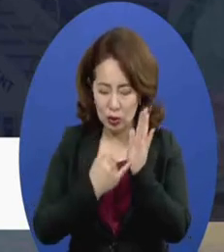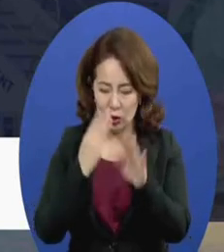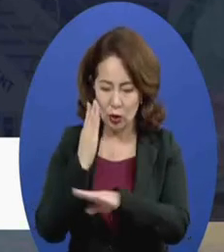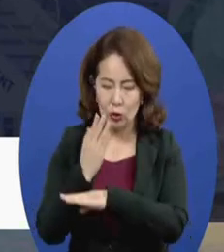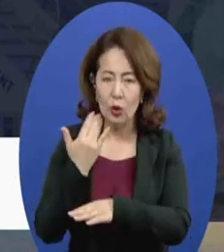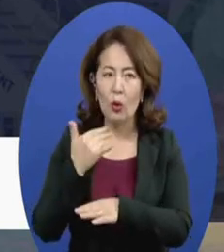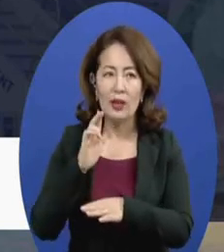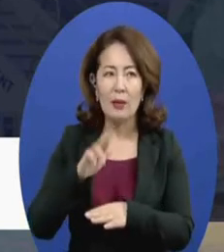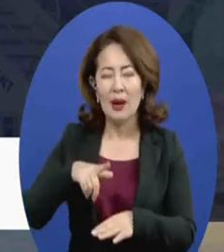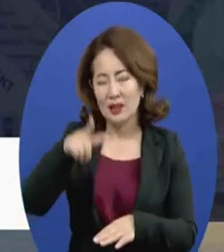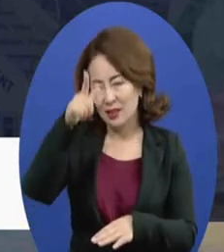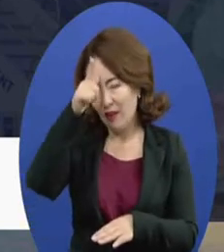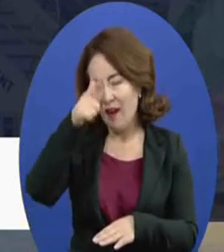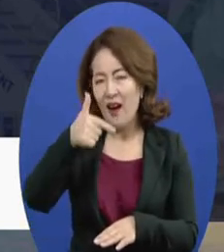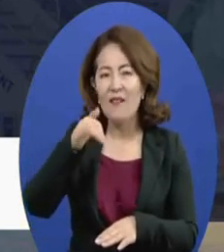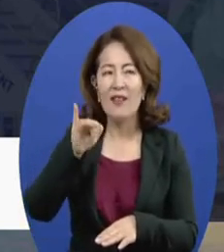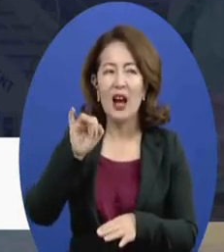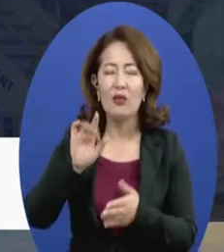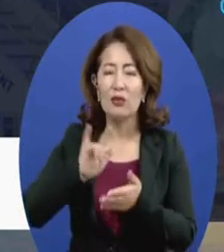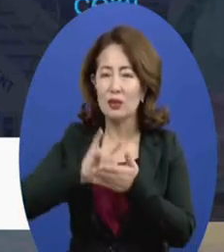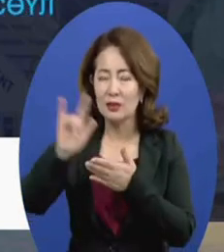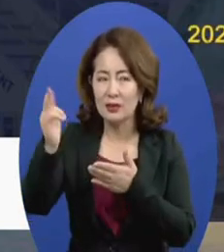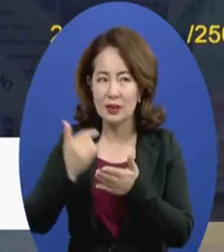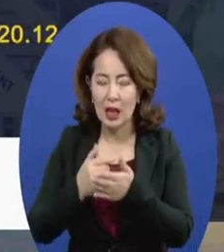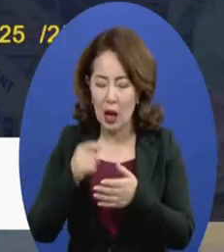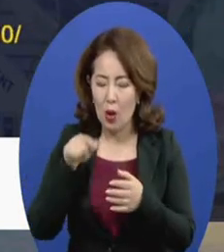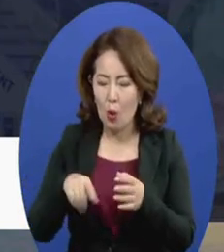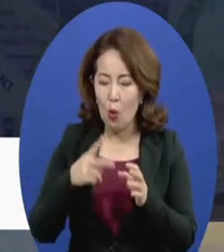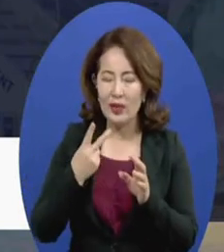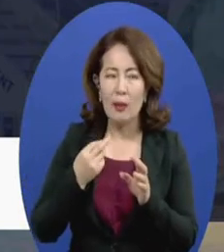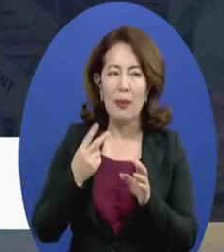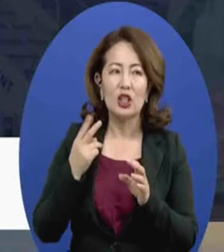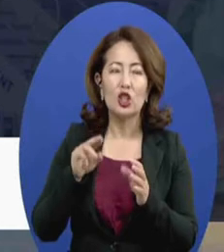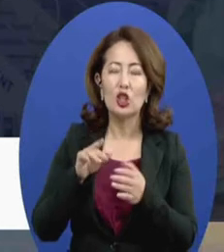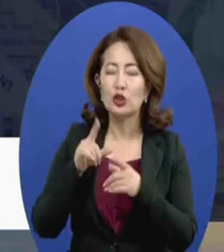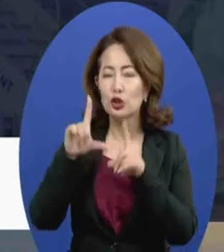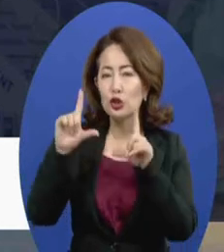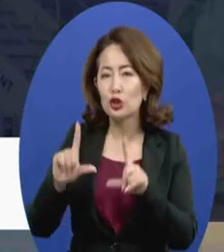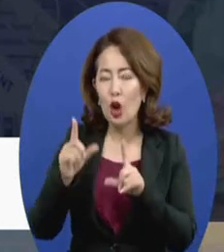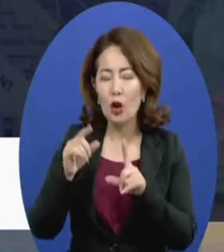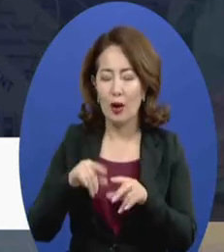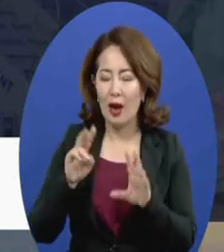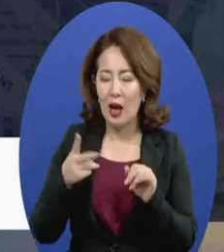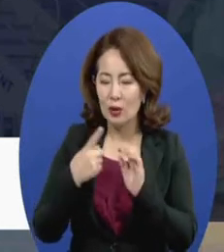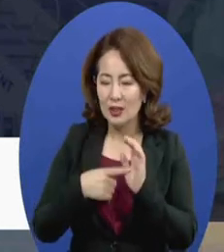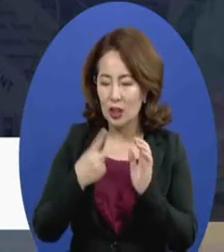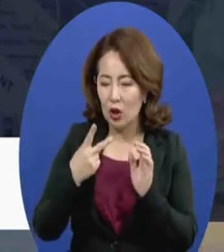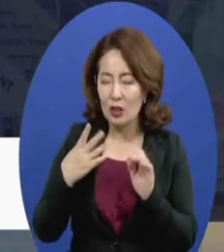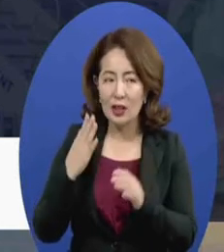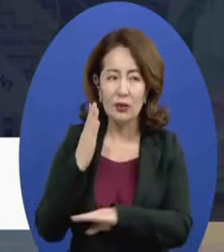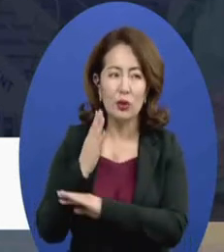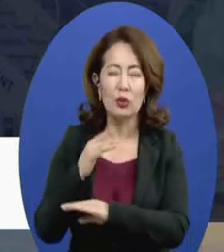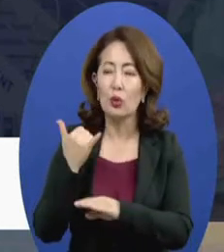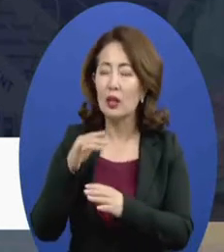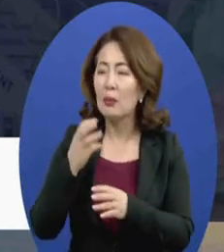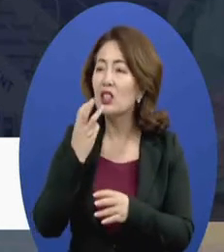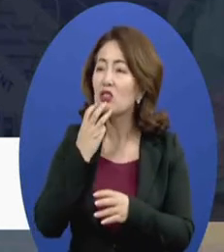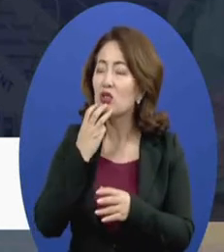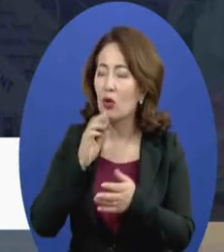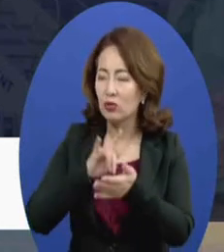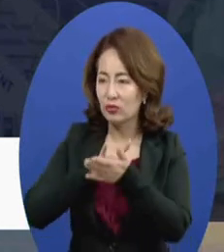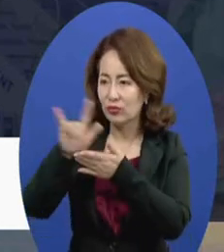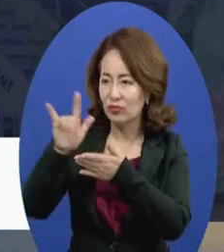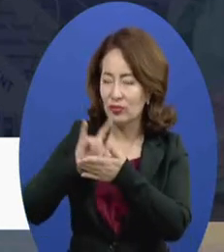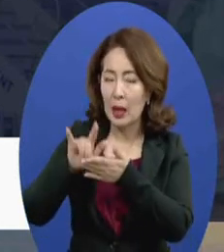Улаанбаатар Франкфурт, 12 дугаар сарын 20-нд Улаанбаатар Токио, 12 дугаар сарын 25-нд Улаанбаатар Сөүлийн